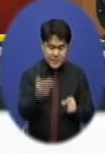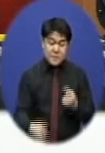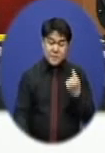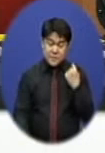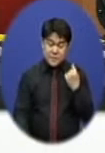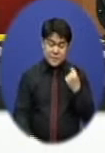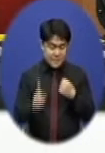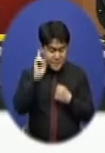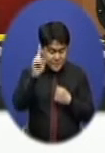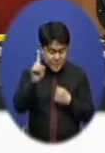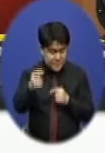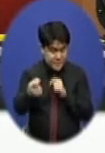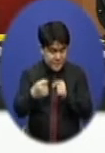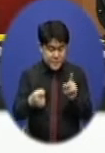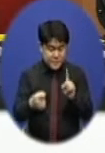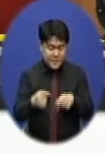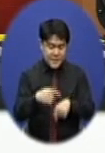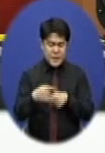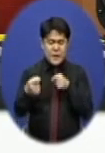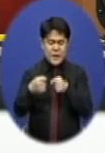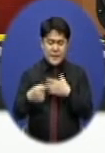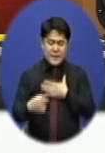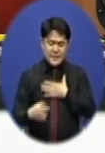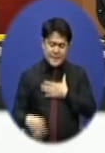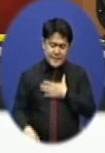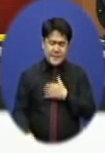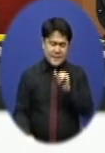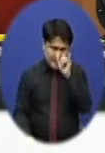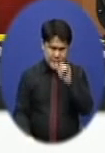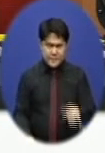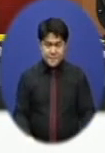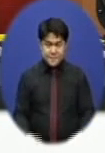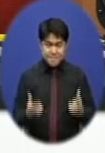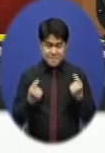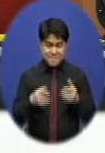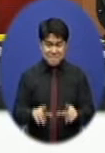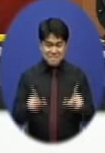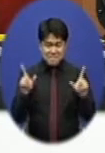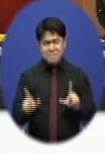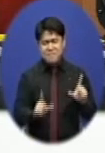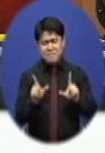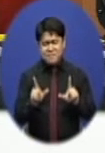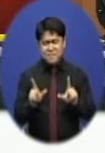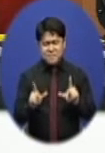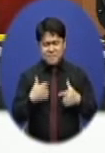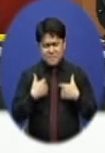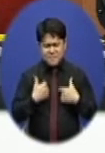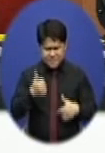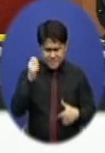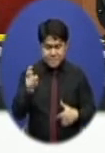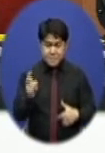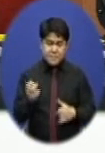어쨌든 내일이 다가오니까 이제 시간이 점점 다가오니까 마음이 아프고 네. 같이 생일을 보내면 얼마나 좋을까. 네. 그